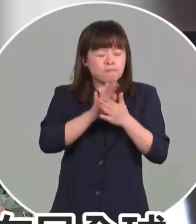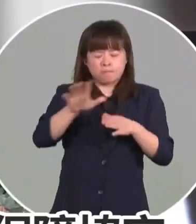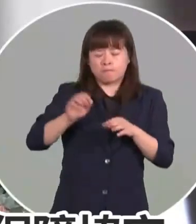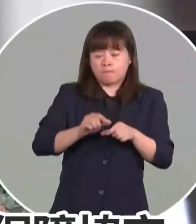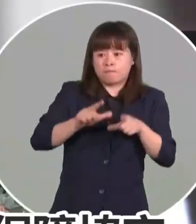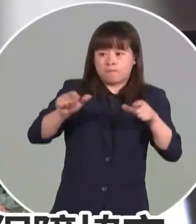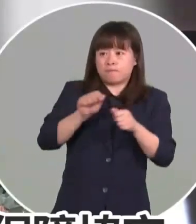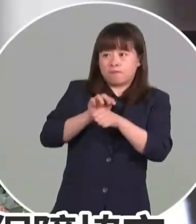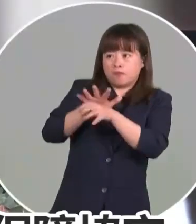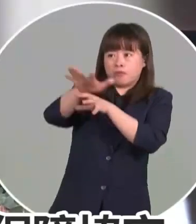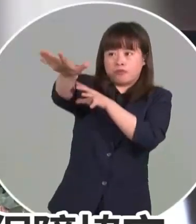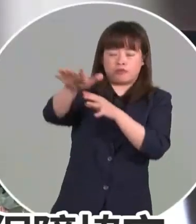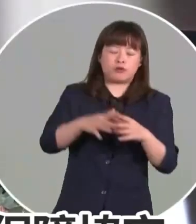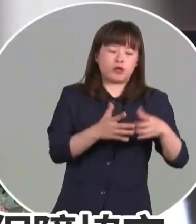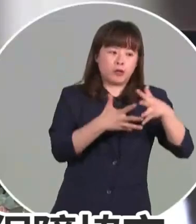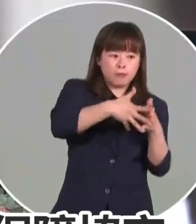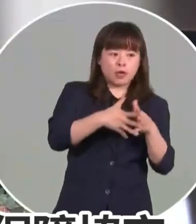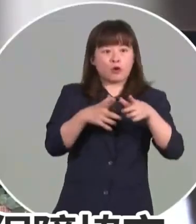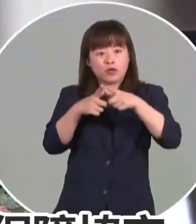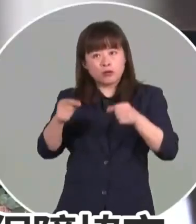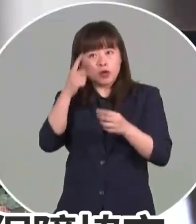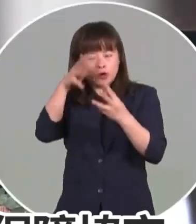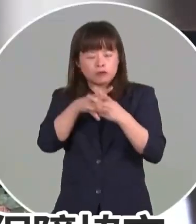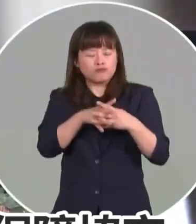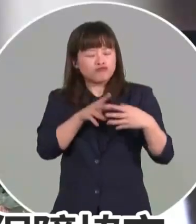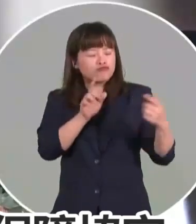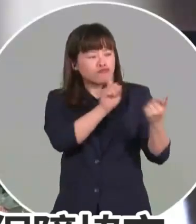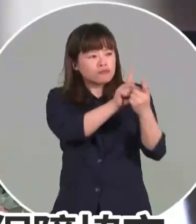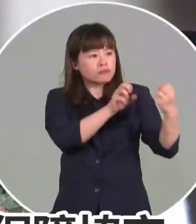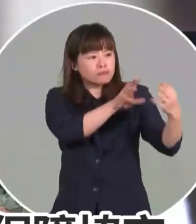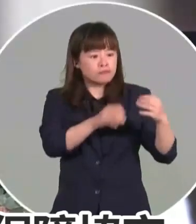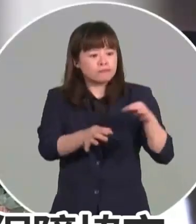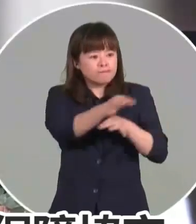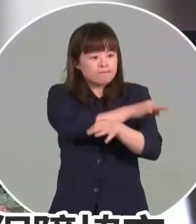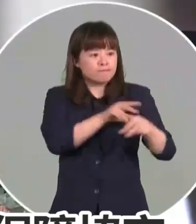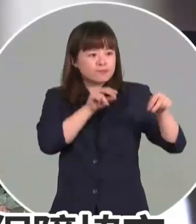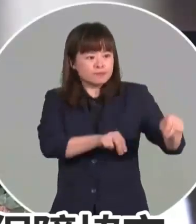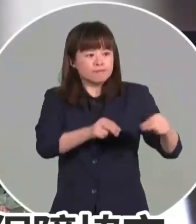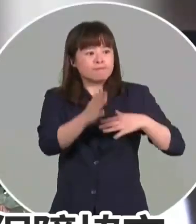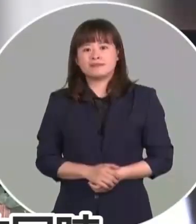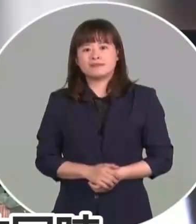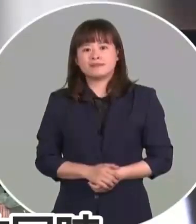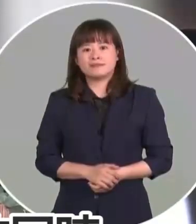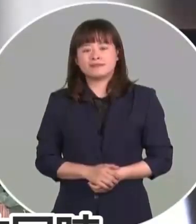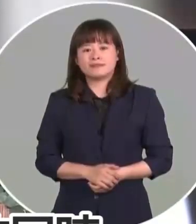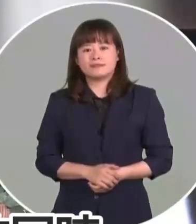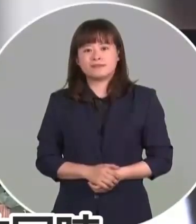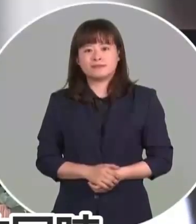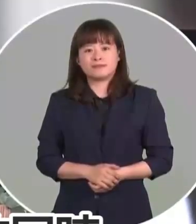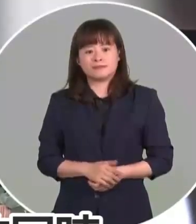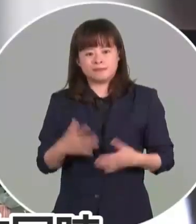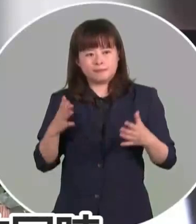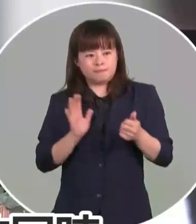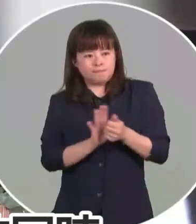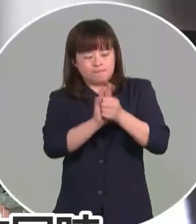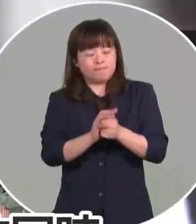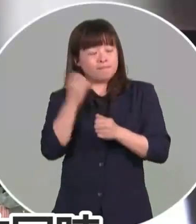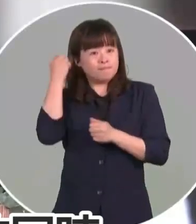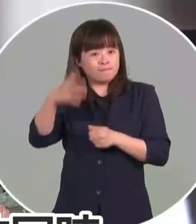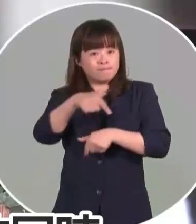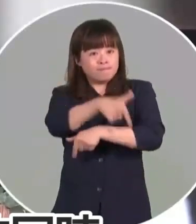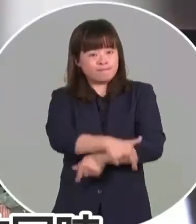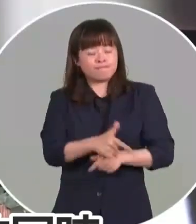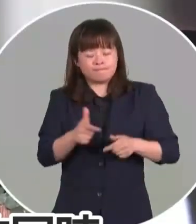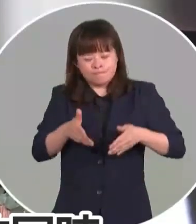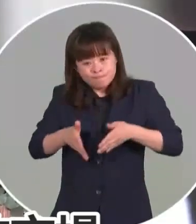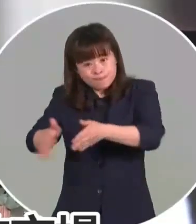球，和美日欧洽签贸易跟投资保障协定。我们持续推动新南向政